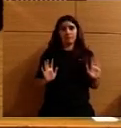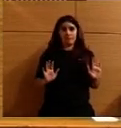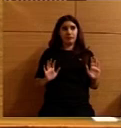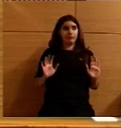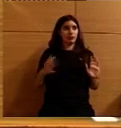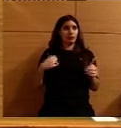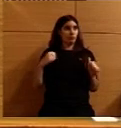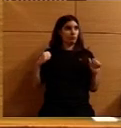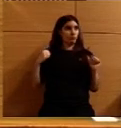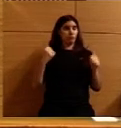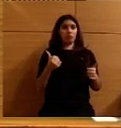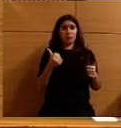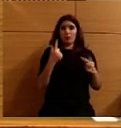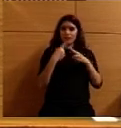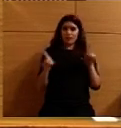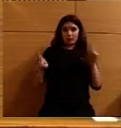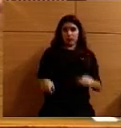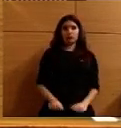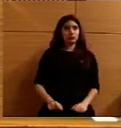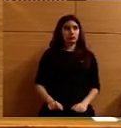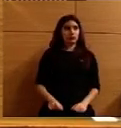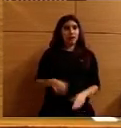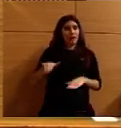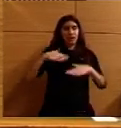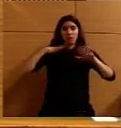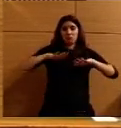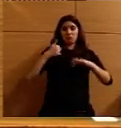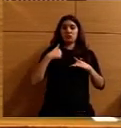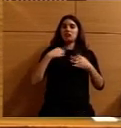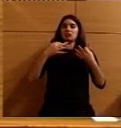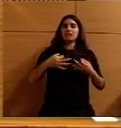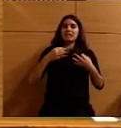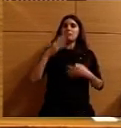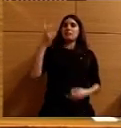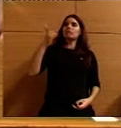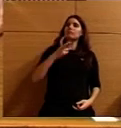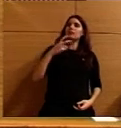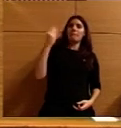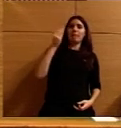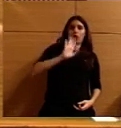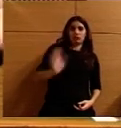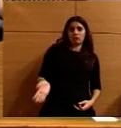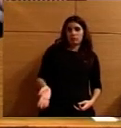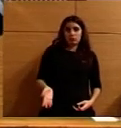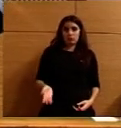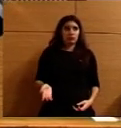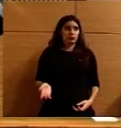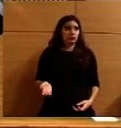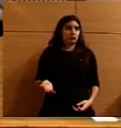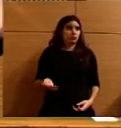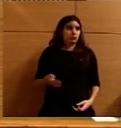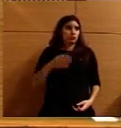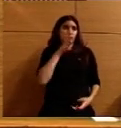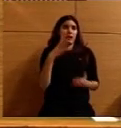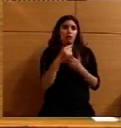començar a ser una cosa diferent, que se quede aixina. Jo sempre sóc partidari que vinga el millor. Que vinga el millor d'on siga. Segurament ens ho farà